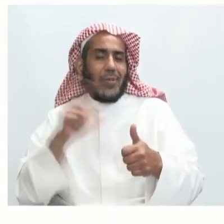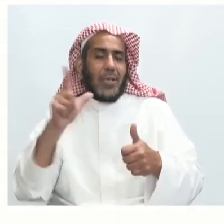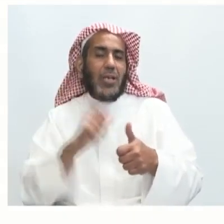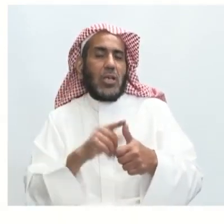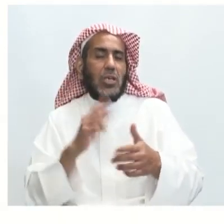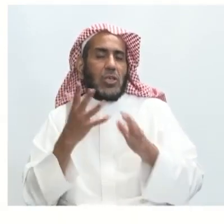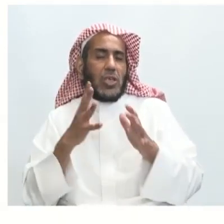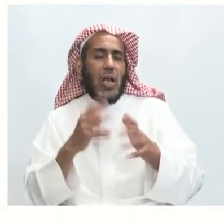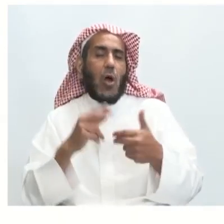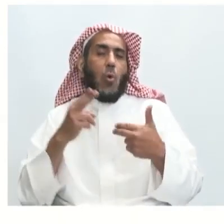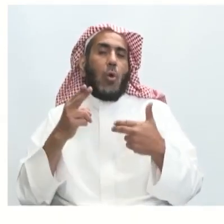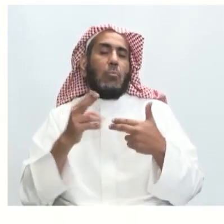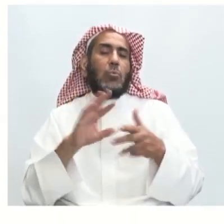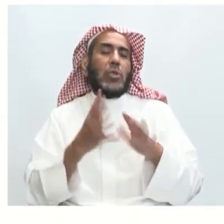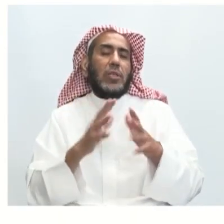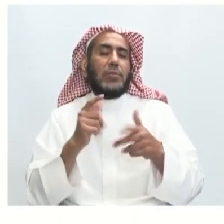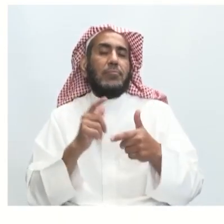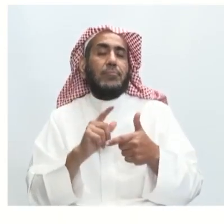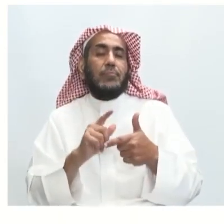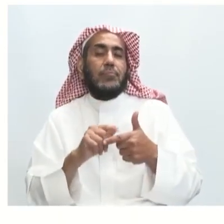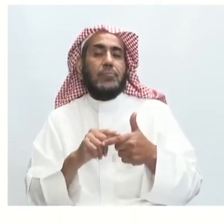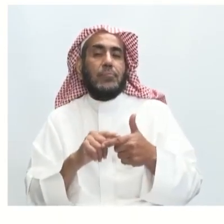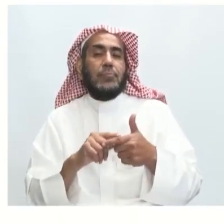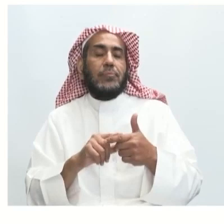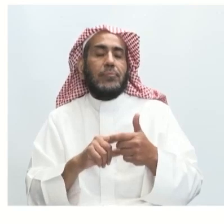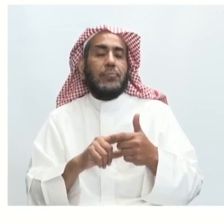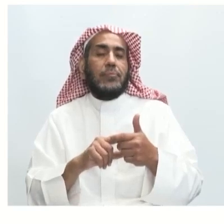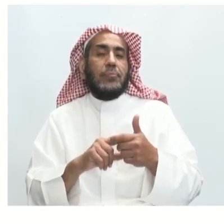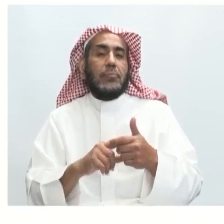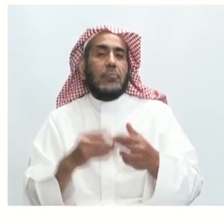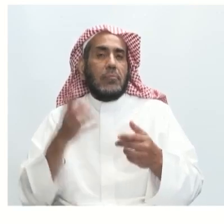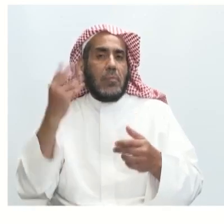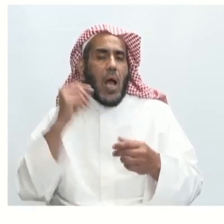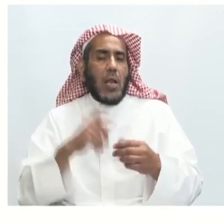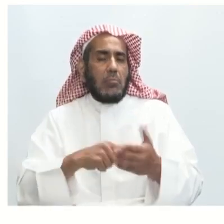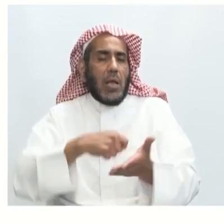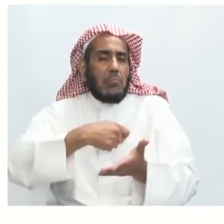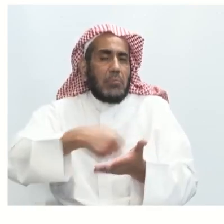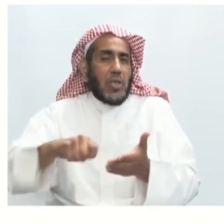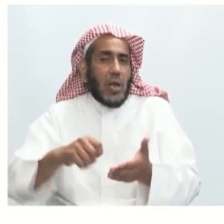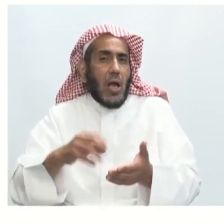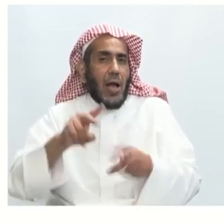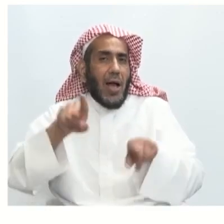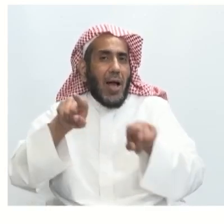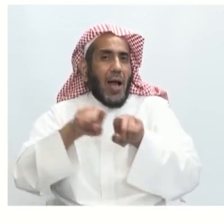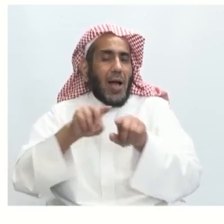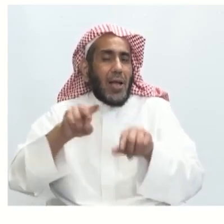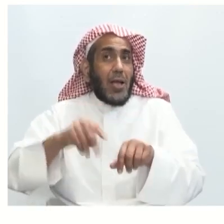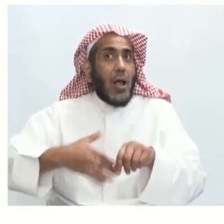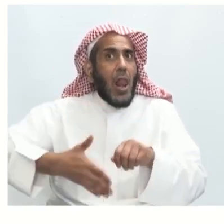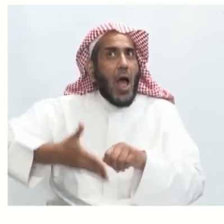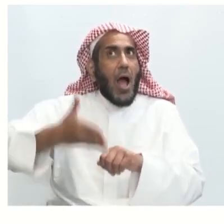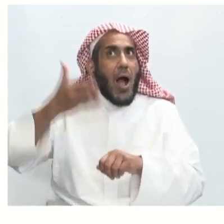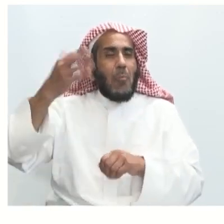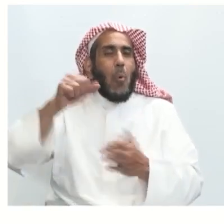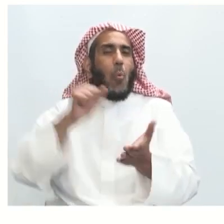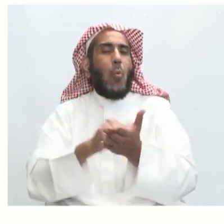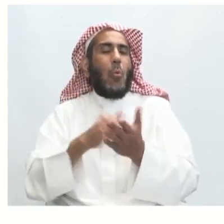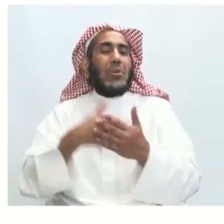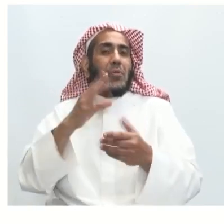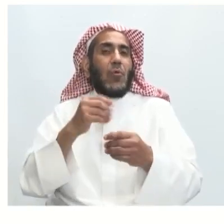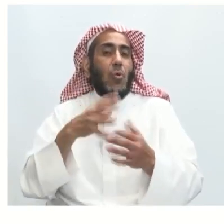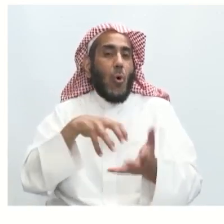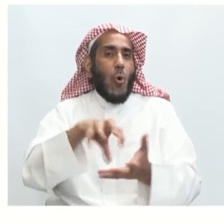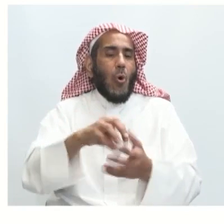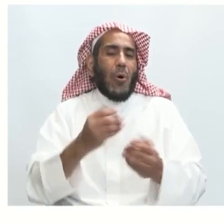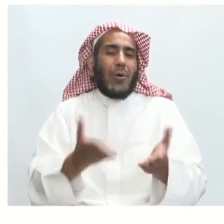للشاك او المتردد في قبول الخبر علمت بشراء اخيك الاكبر منزلا جديدا في احد